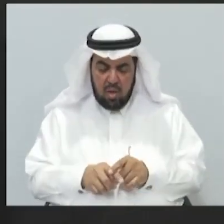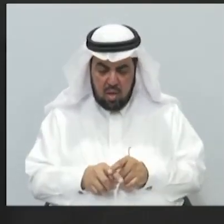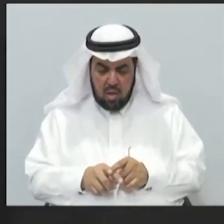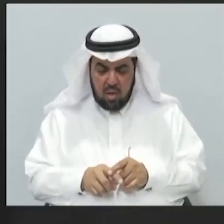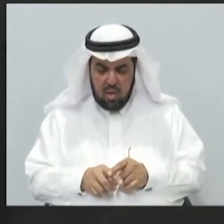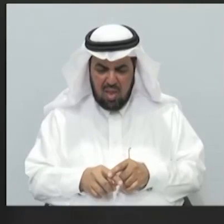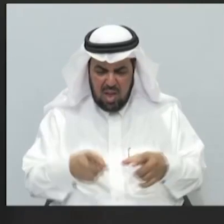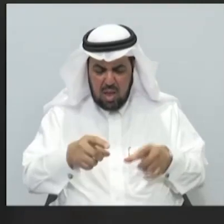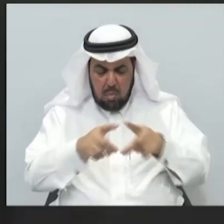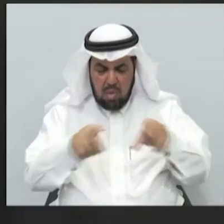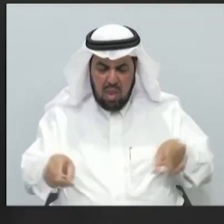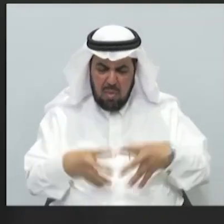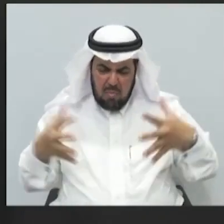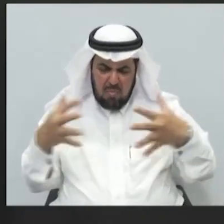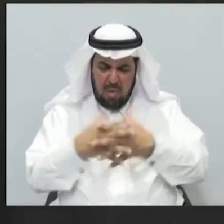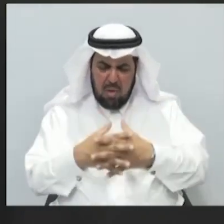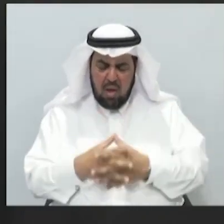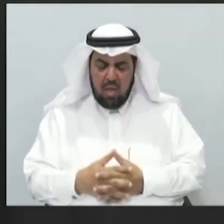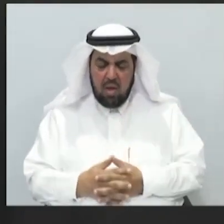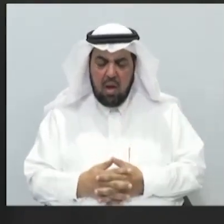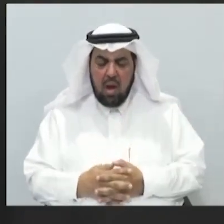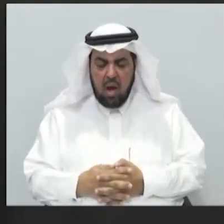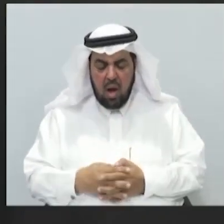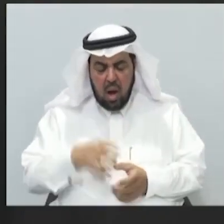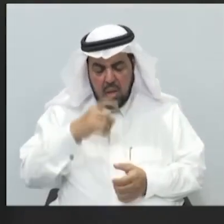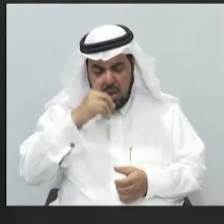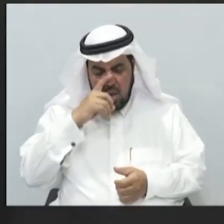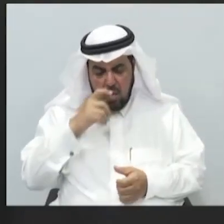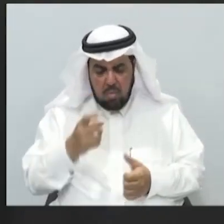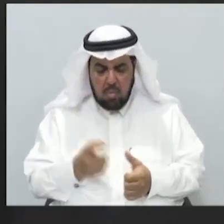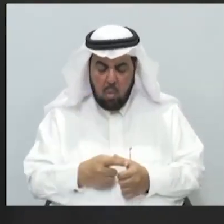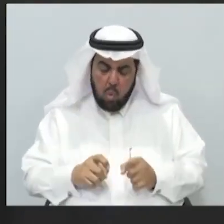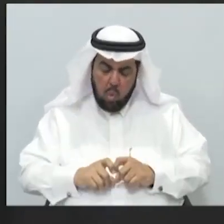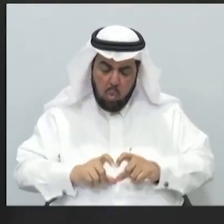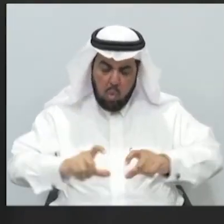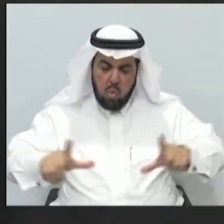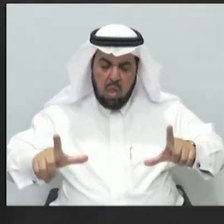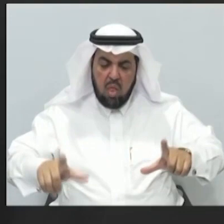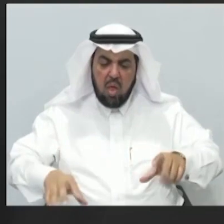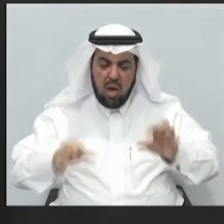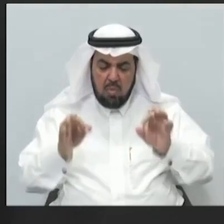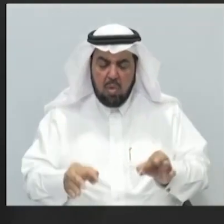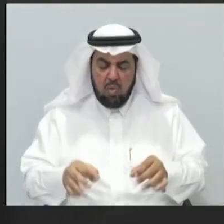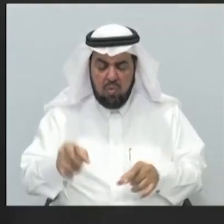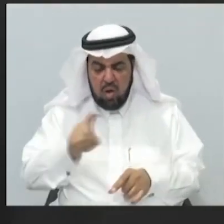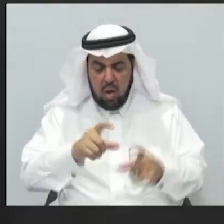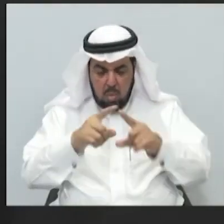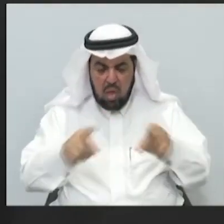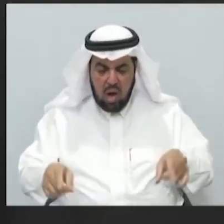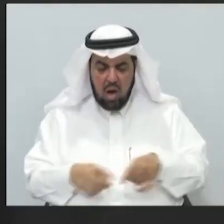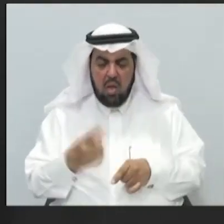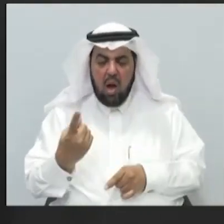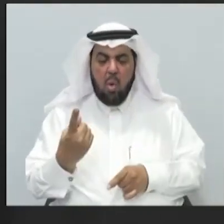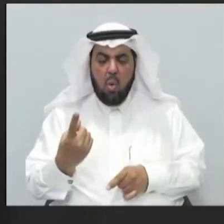هذا شوي متداخل صح ولا لا فينبغي عليك ش تسوي ينبغي عليك انك توضح توضح المطلوب في المثلث الاول